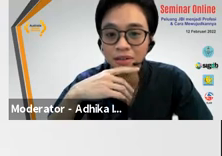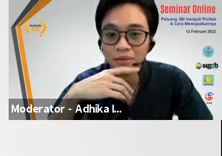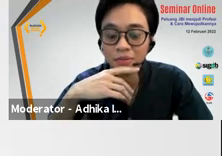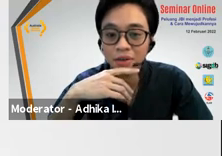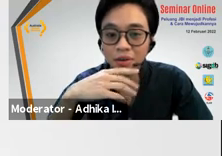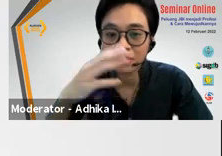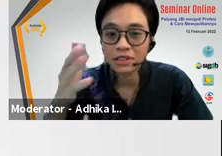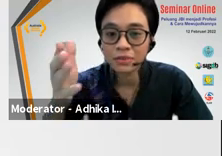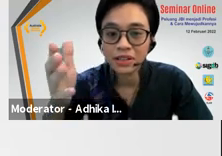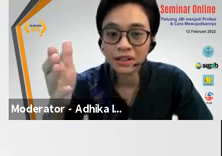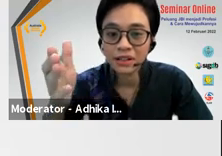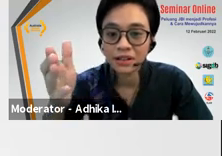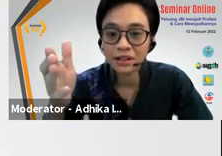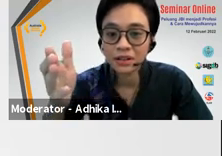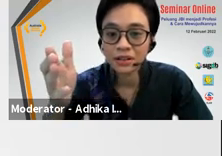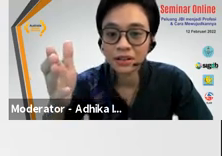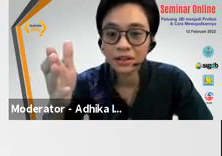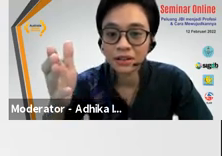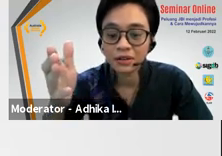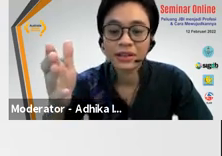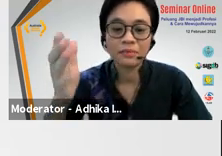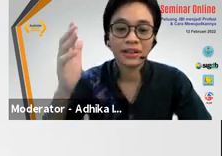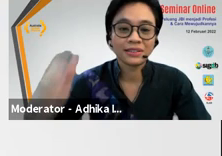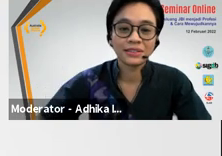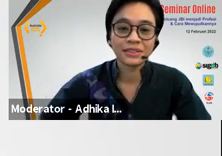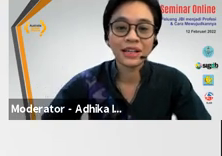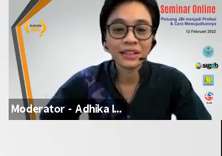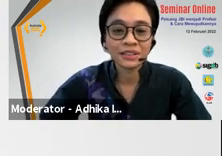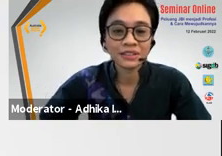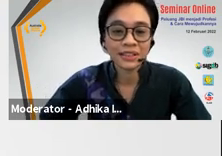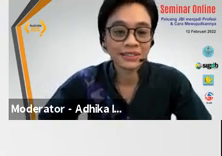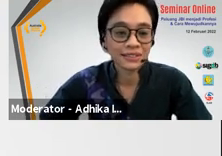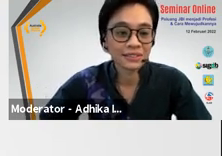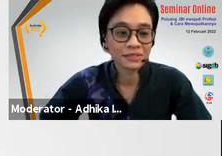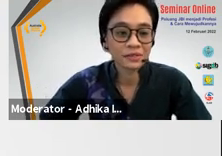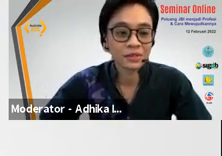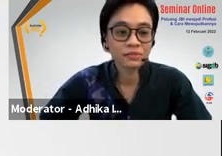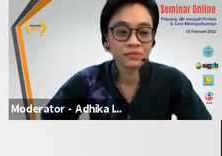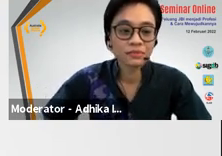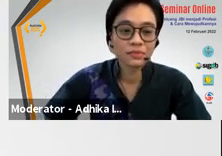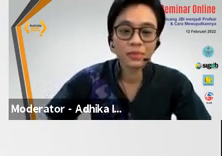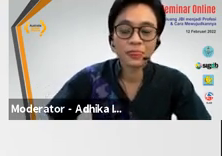Ismail Bagaimana Pak Ismail Oke Baik silakan dilanjutkan